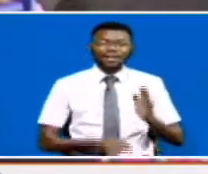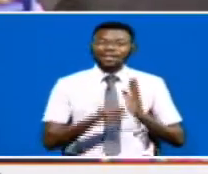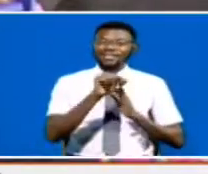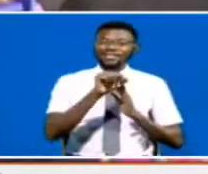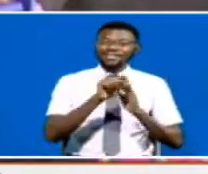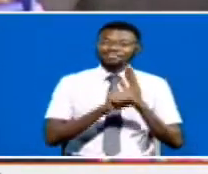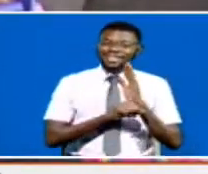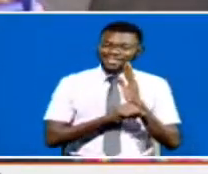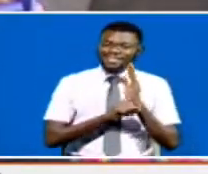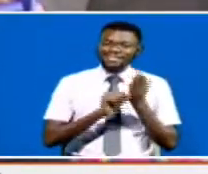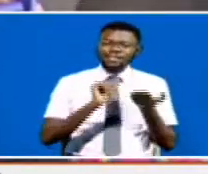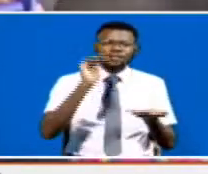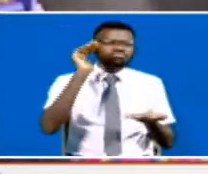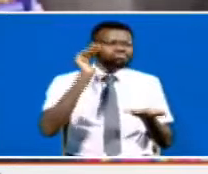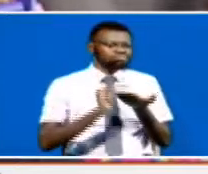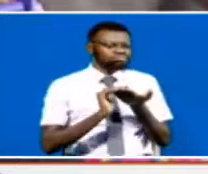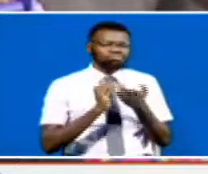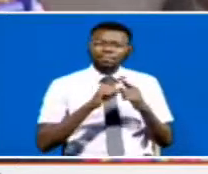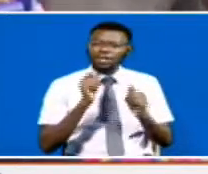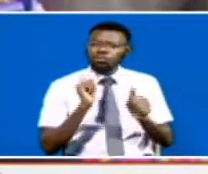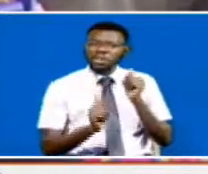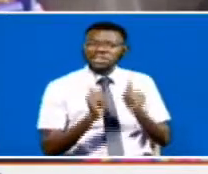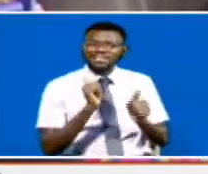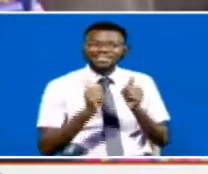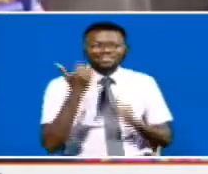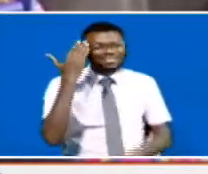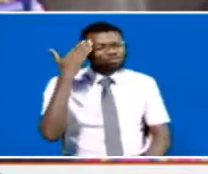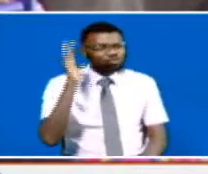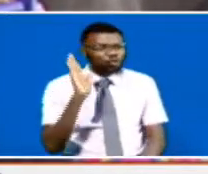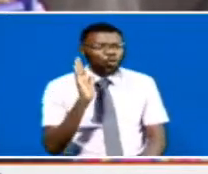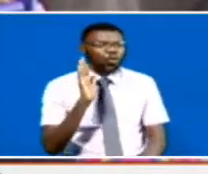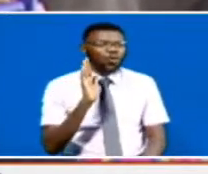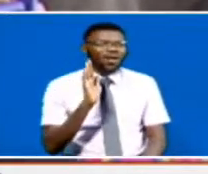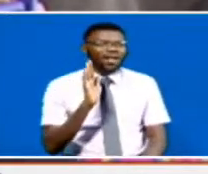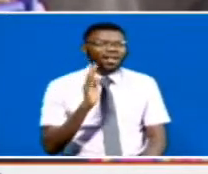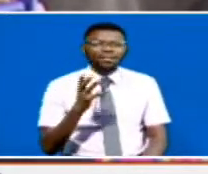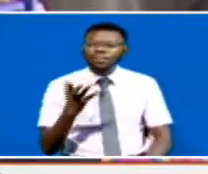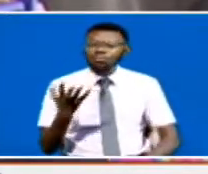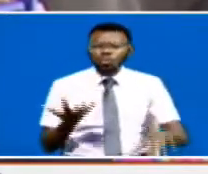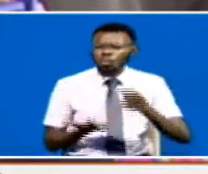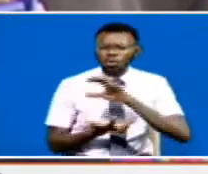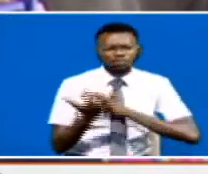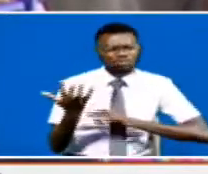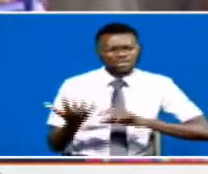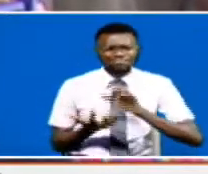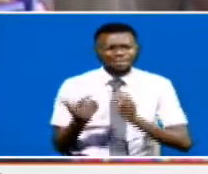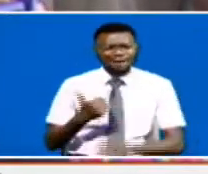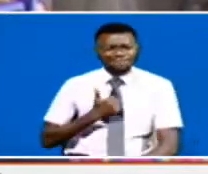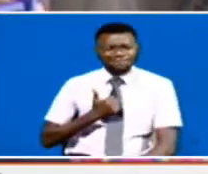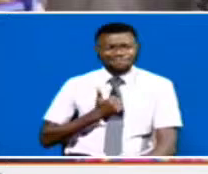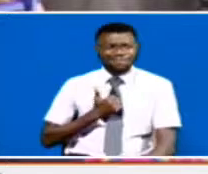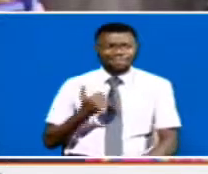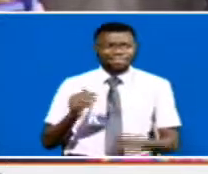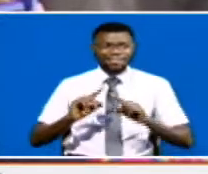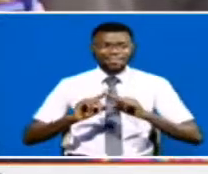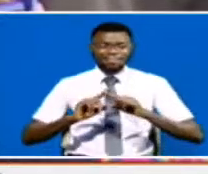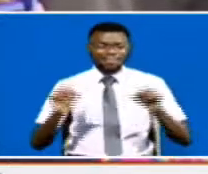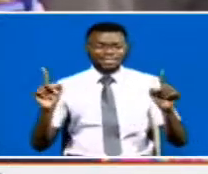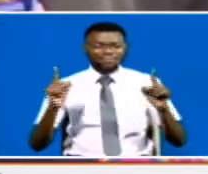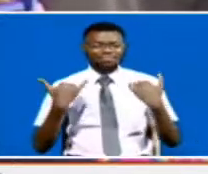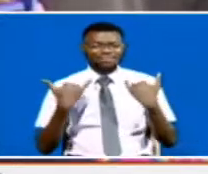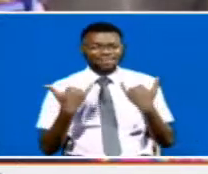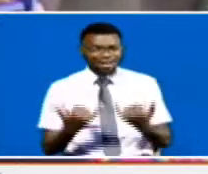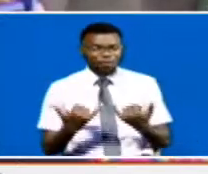mpaka sasa hivi mtujajua ni gani sasa inafaa ununue gani na gani ufai kununua. Tumechanganyikiwa kidogo, but sasa tunaomba